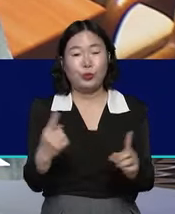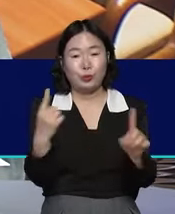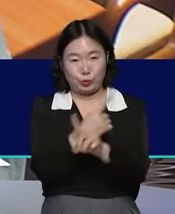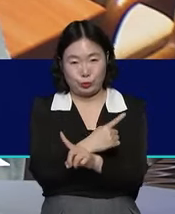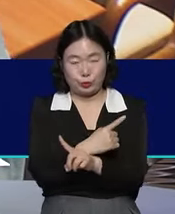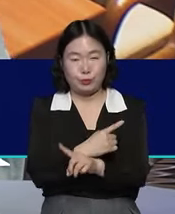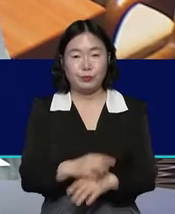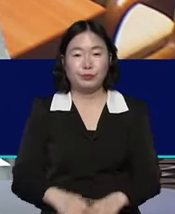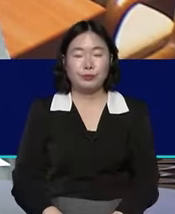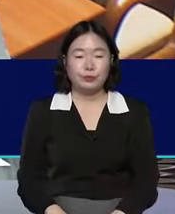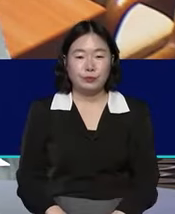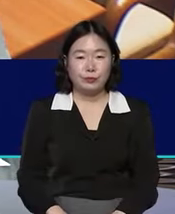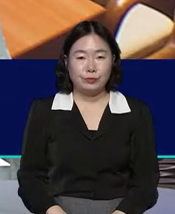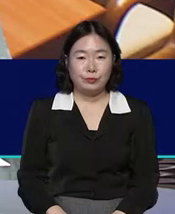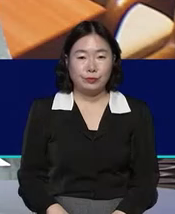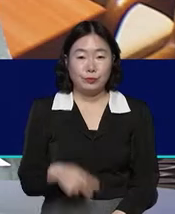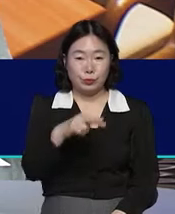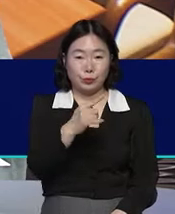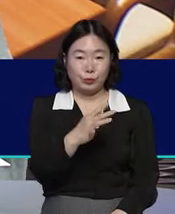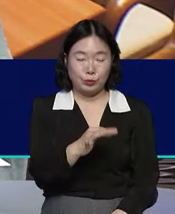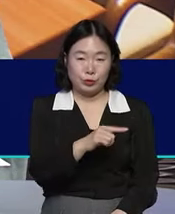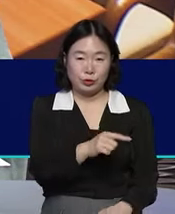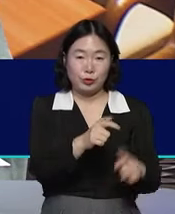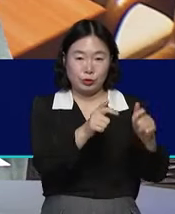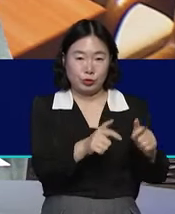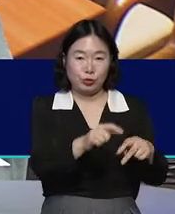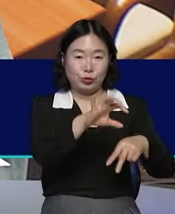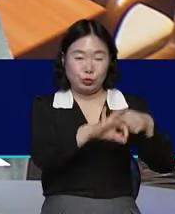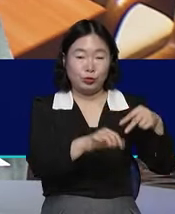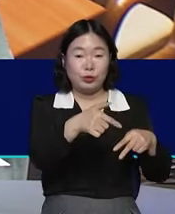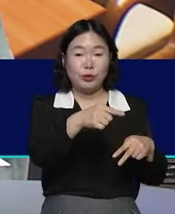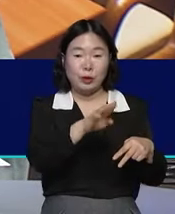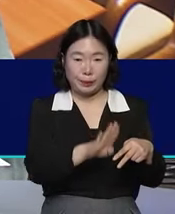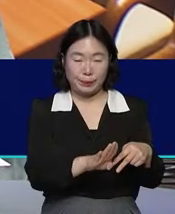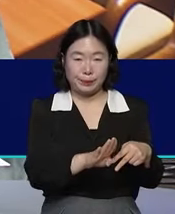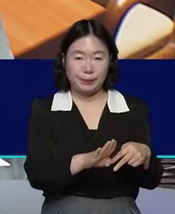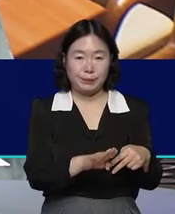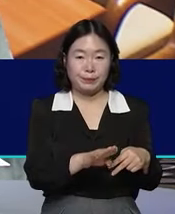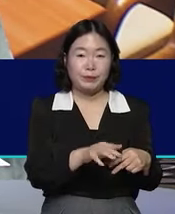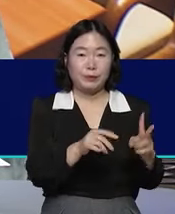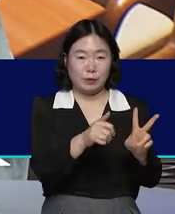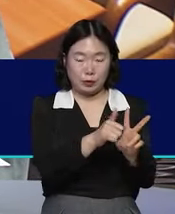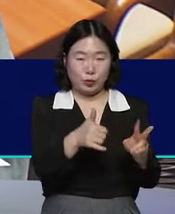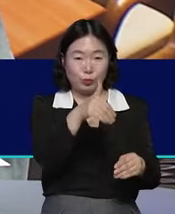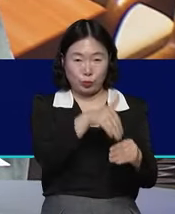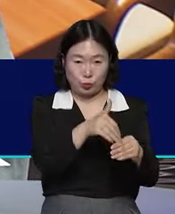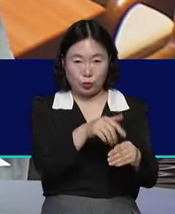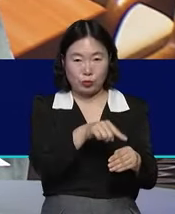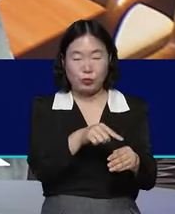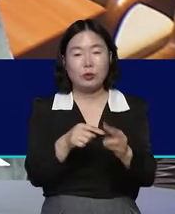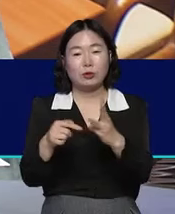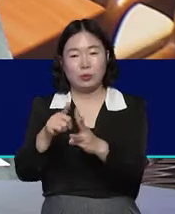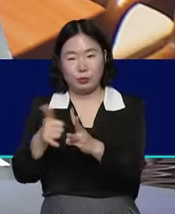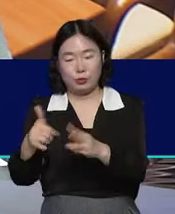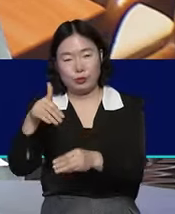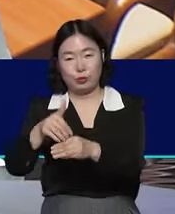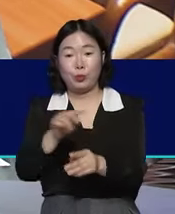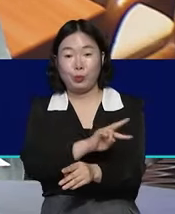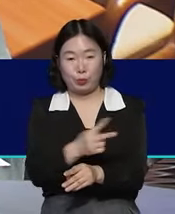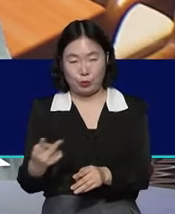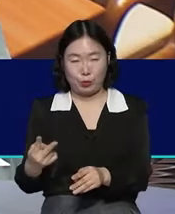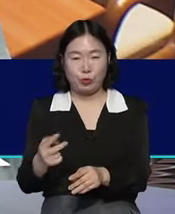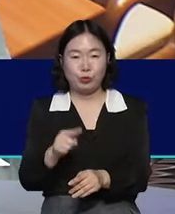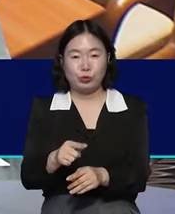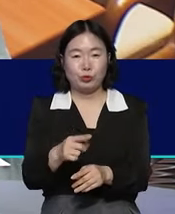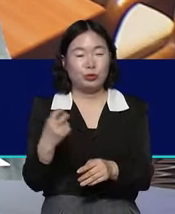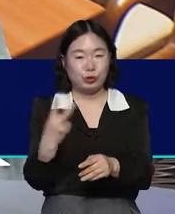변경 의결했습니다 송갑석 의원의 지역구인 광주 서구 갑도 당초 2인 경선에서 3인 경선으로 바꿨는데요